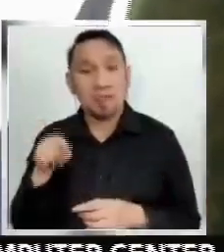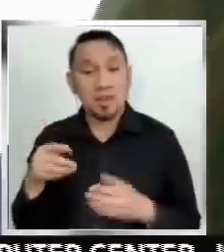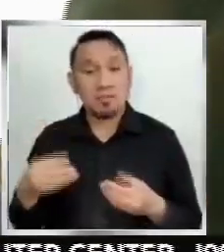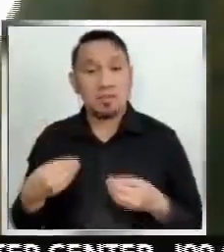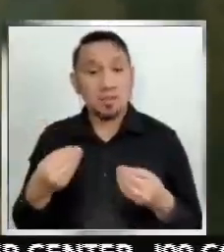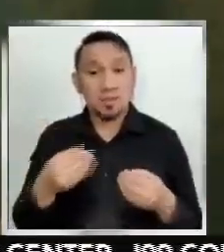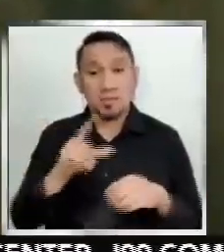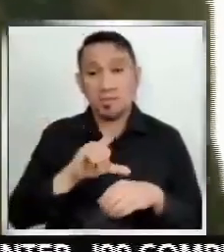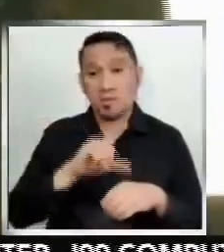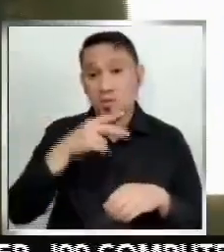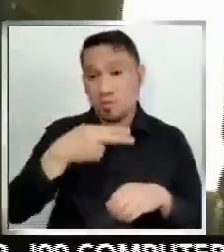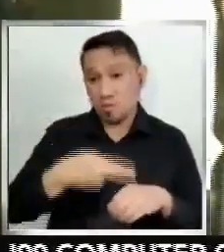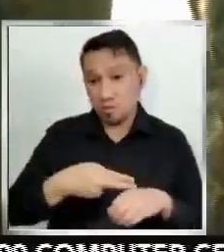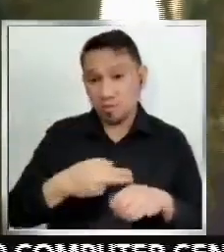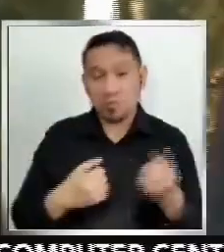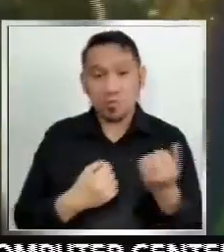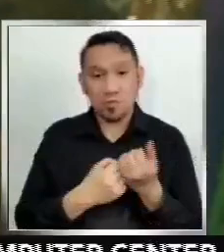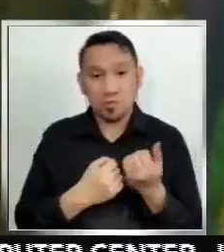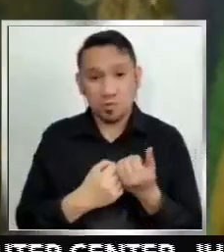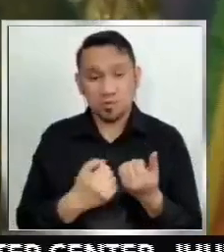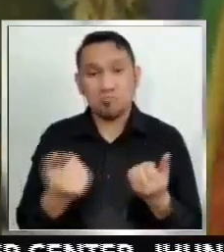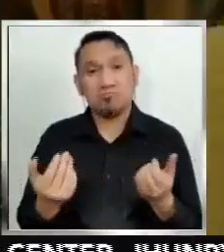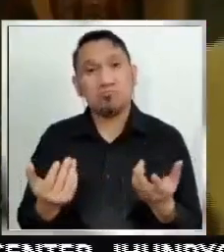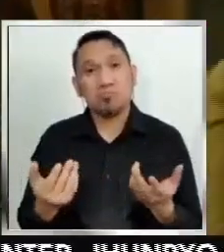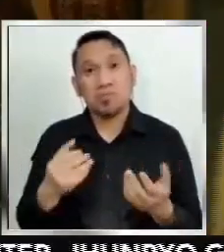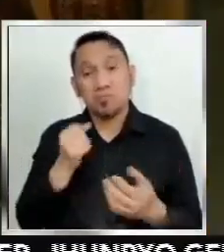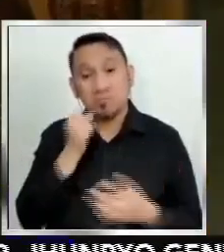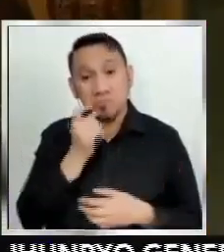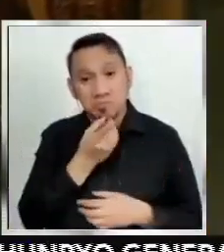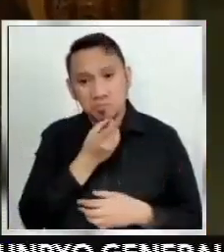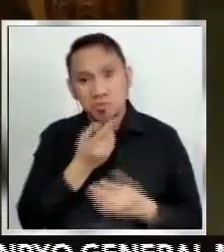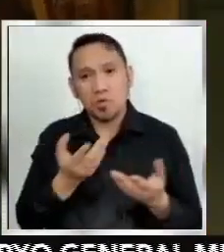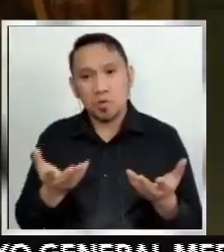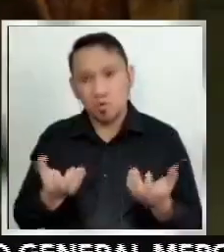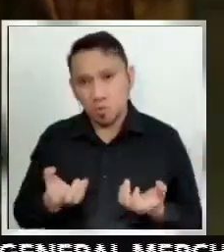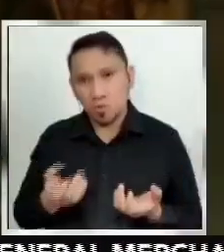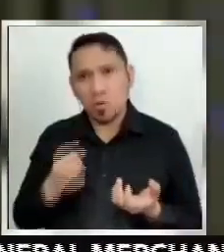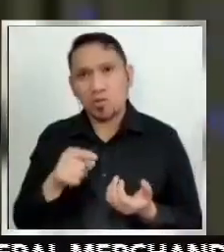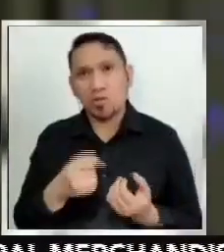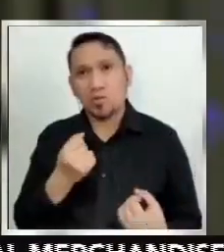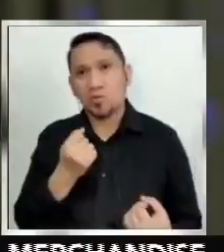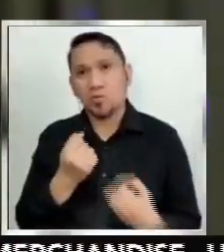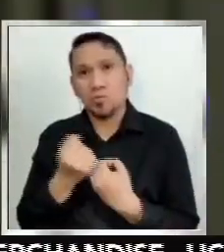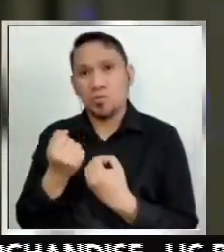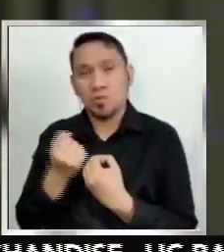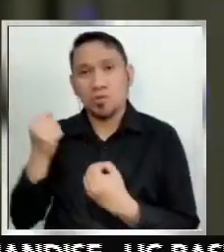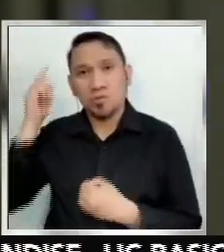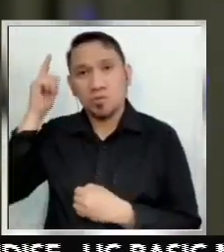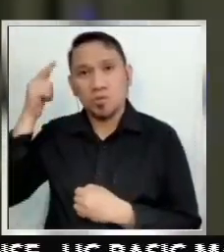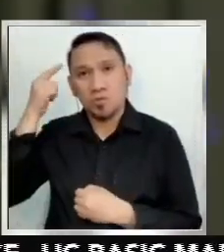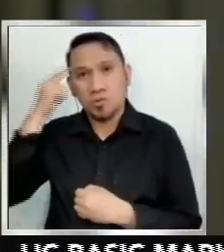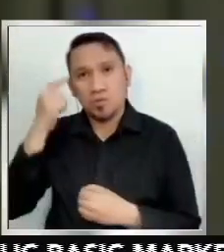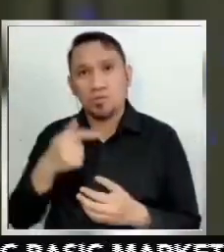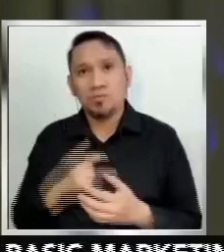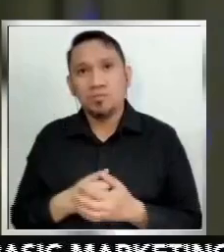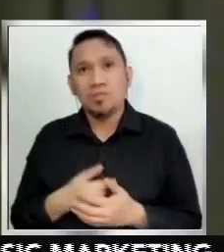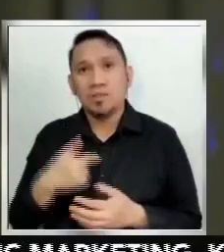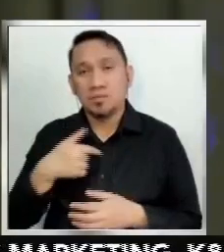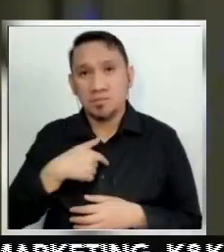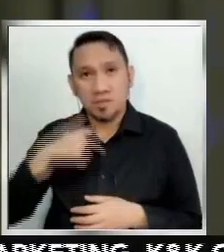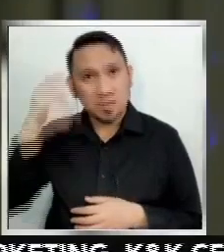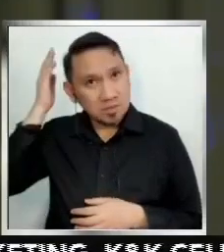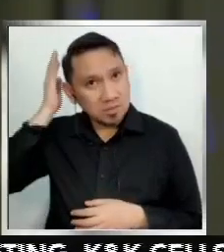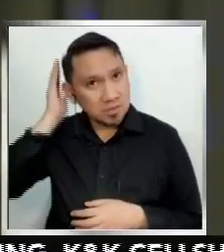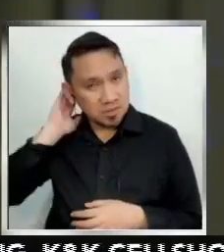ilan sa kanila. Gusto rin daw ng Vice Presidente na maging katuwang sila ng gobyerno. Makikiusap ako sa inyo